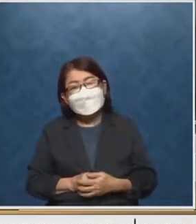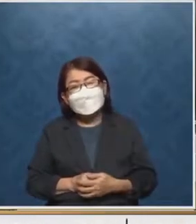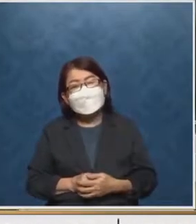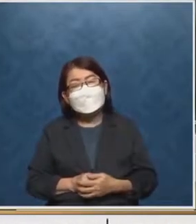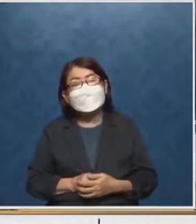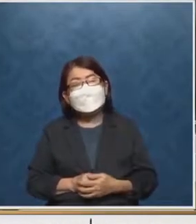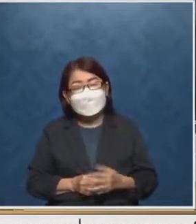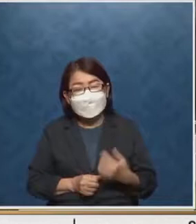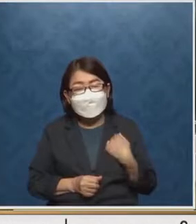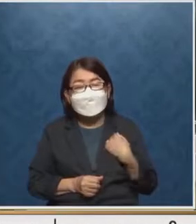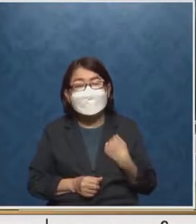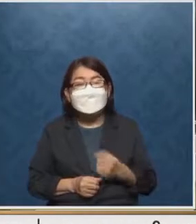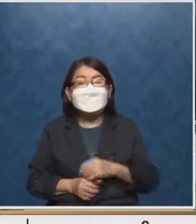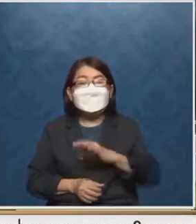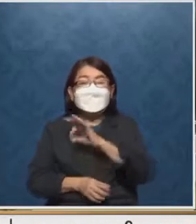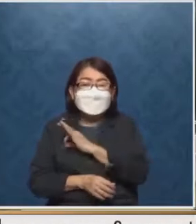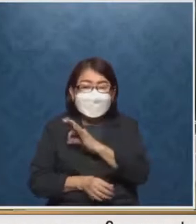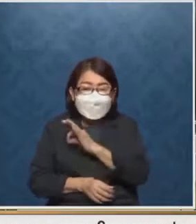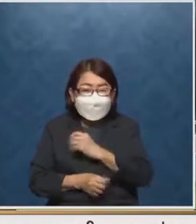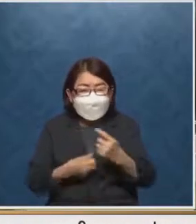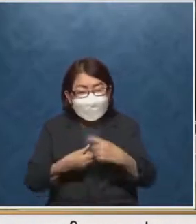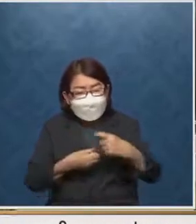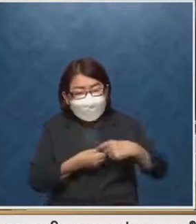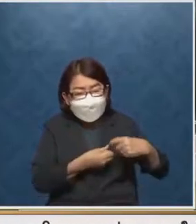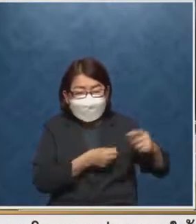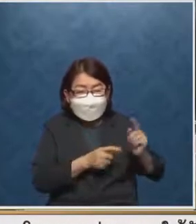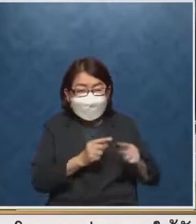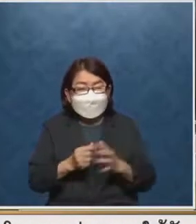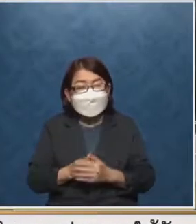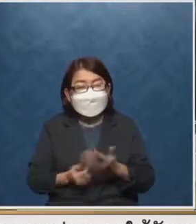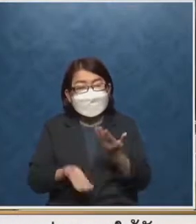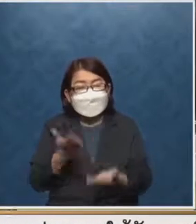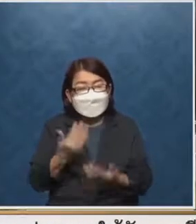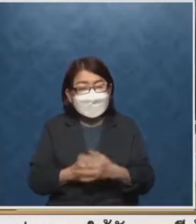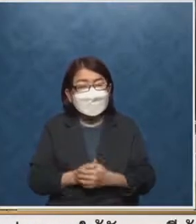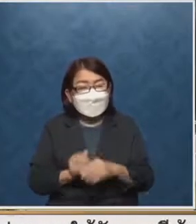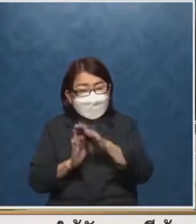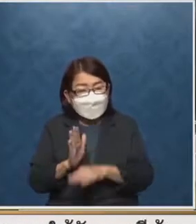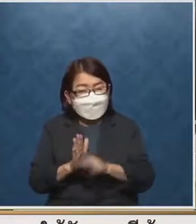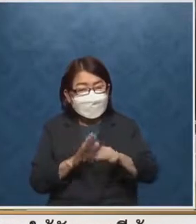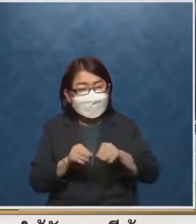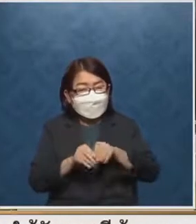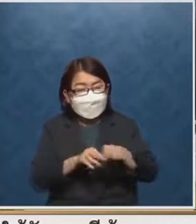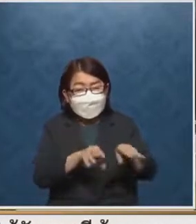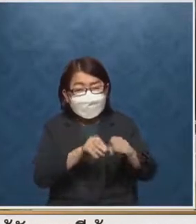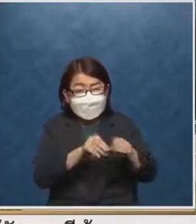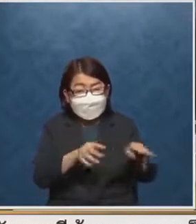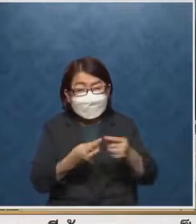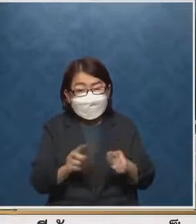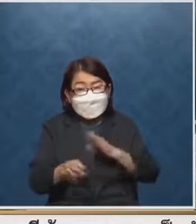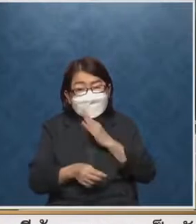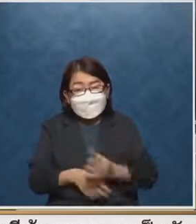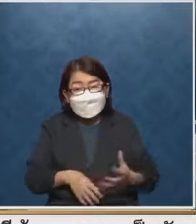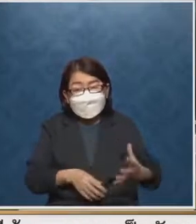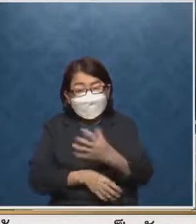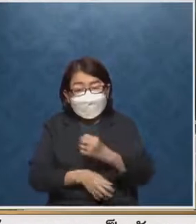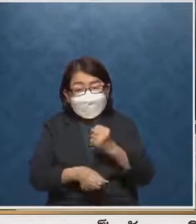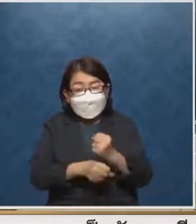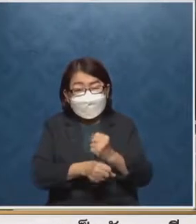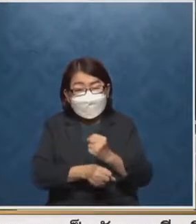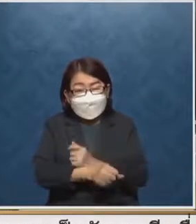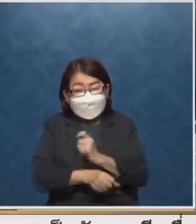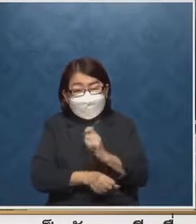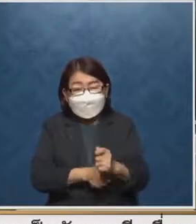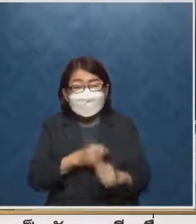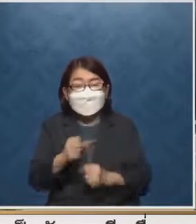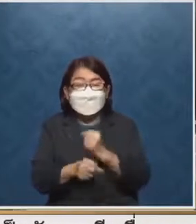ซอร์มีใครอะไรก็แล้วแต่ที่อยู่ในมือท่านที่ท่านสามารถที่จะปล่อยออกไปเหมือนกันถ้าท่านจ้างหมดเนี่ยปี63